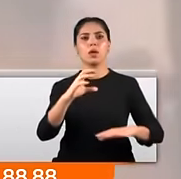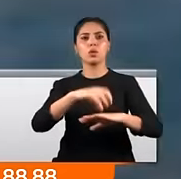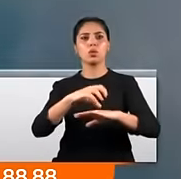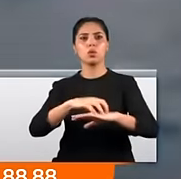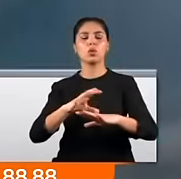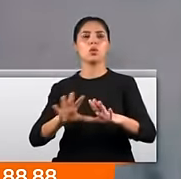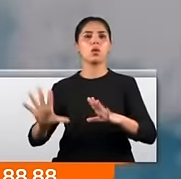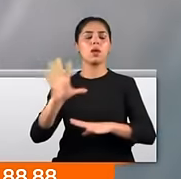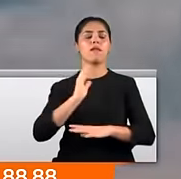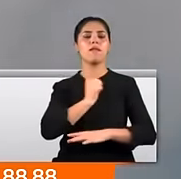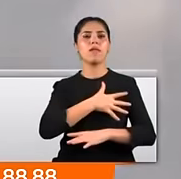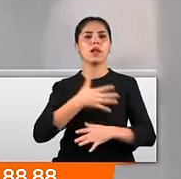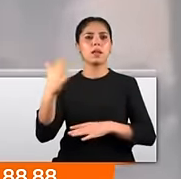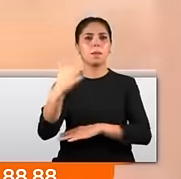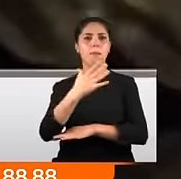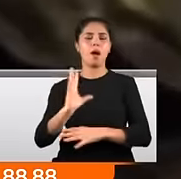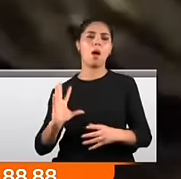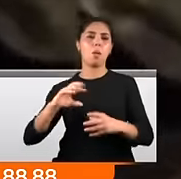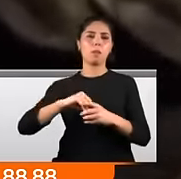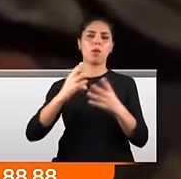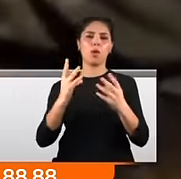Filistin bayrağı altında toplanmak istiyoruz dedi.